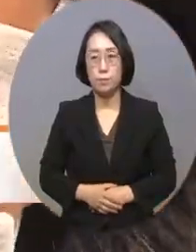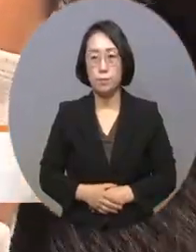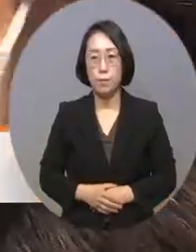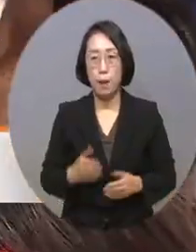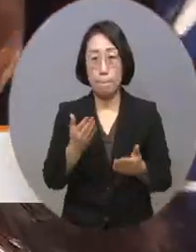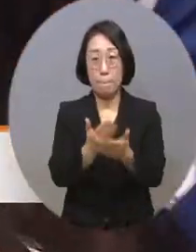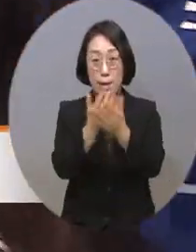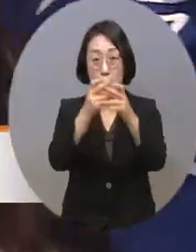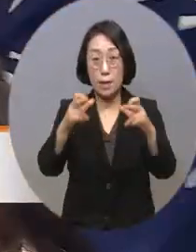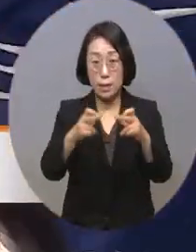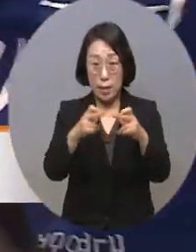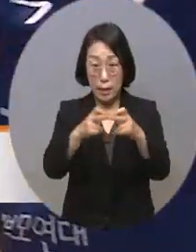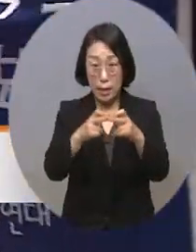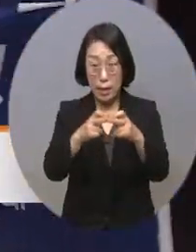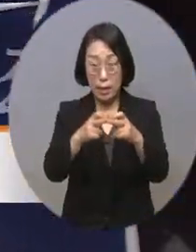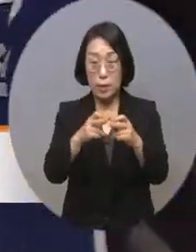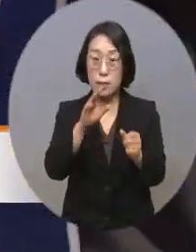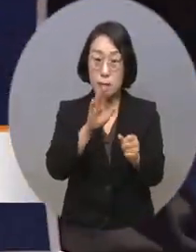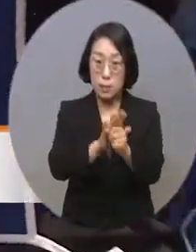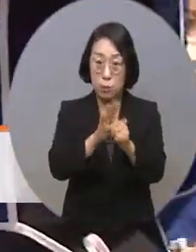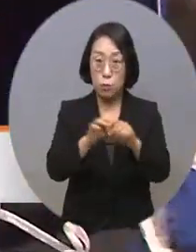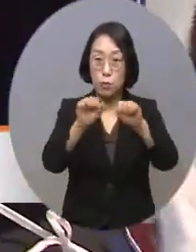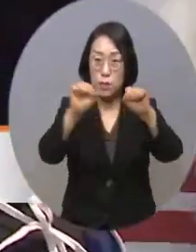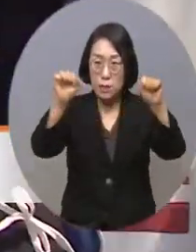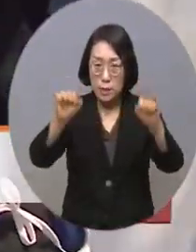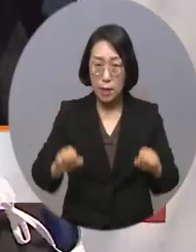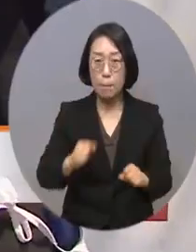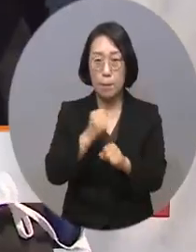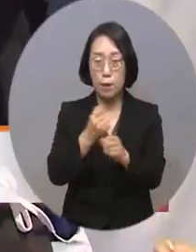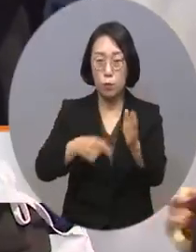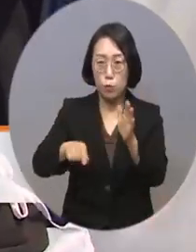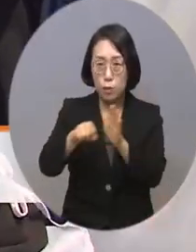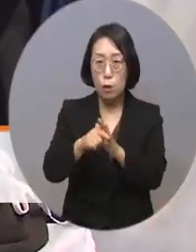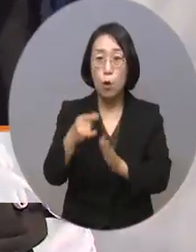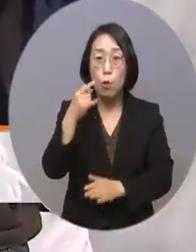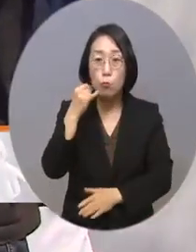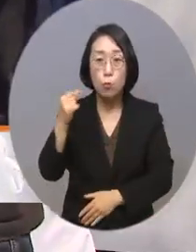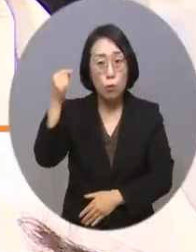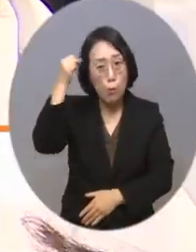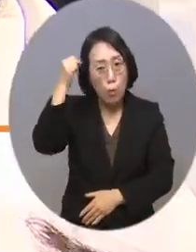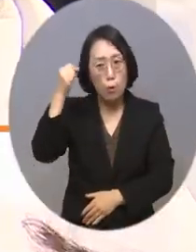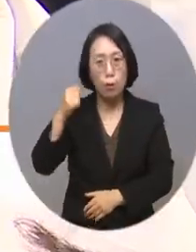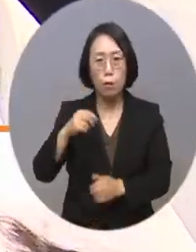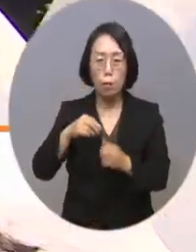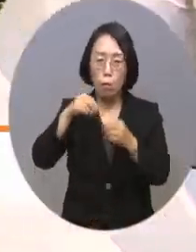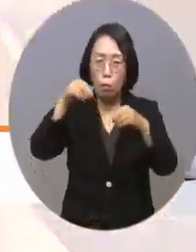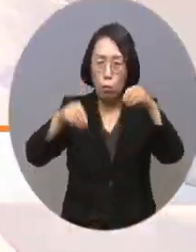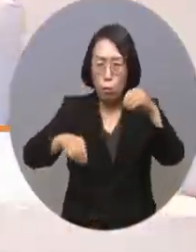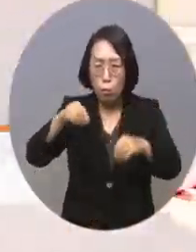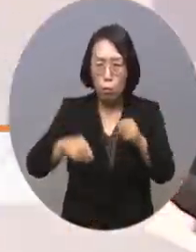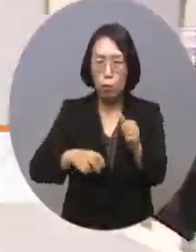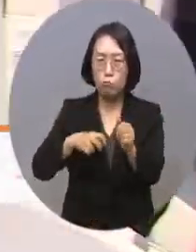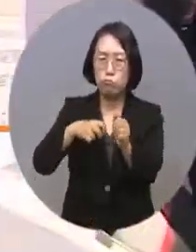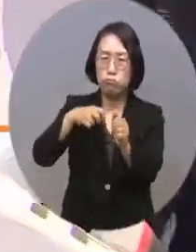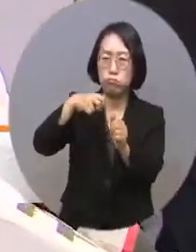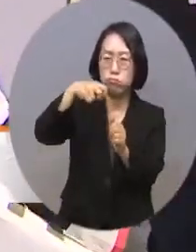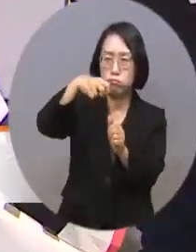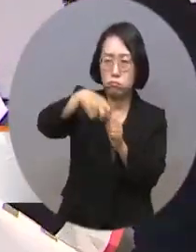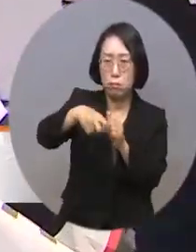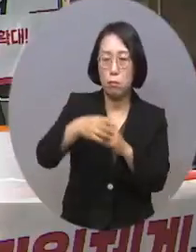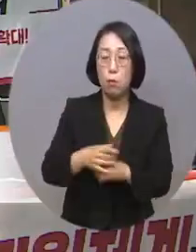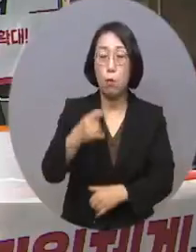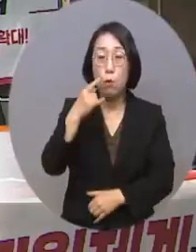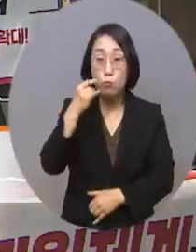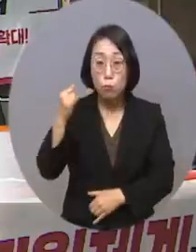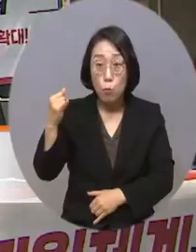발달장애인 지원체계 구축을 위해 부모들의 머리칼이 꽃잎이 돼 떨어졌습니다. 지난 19일 전국장애인